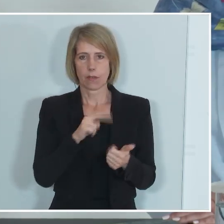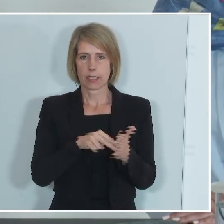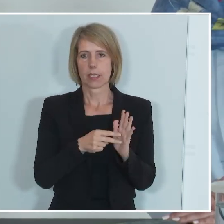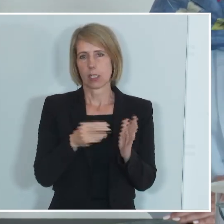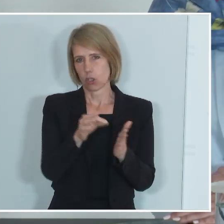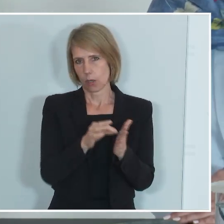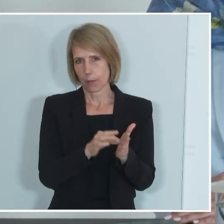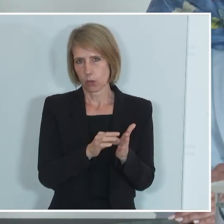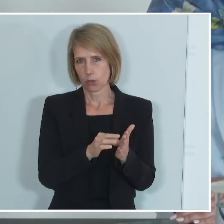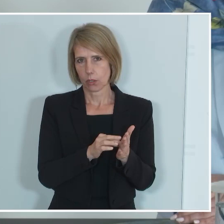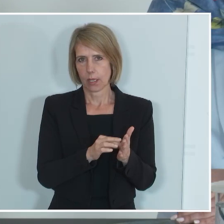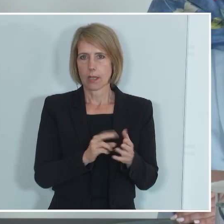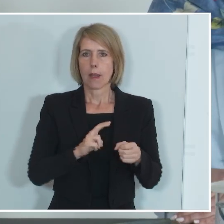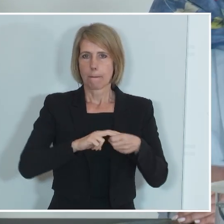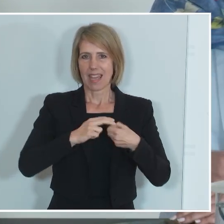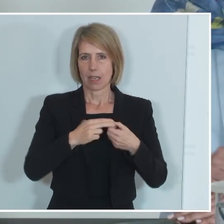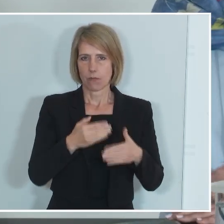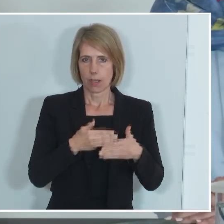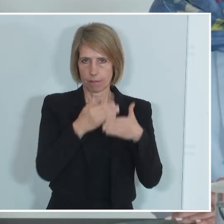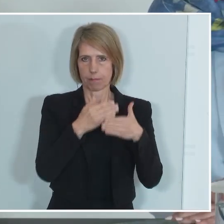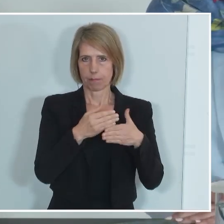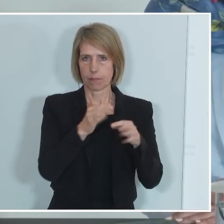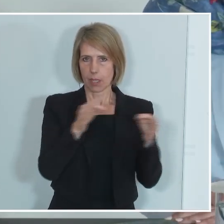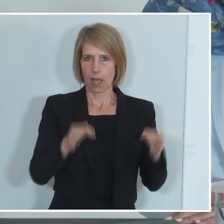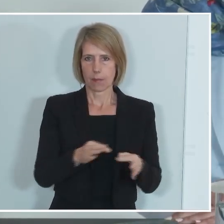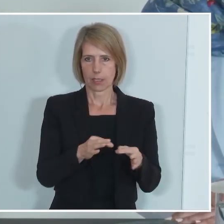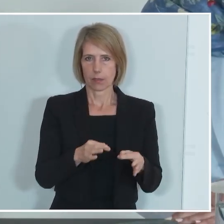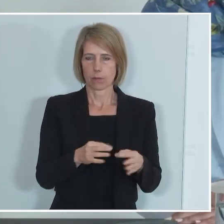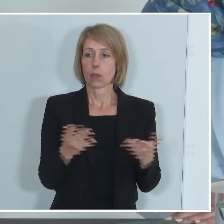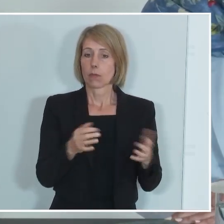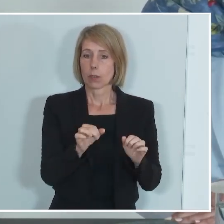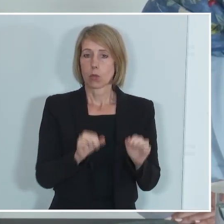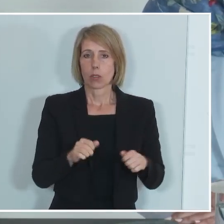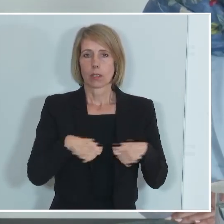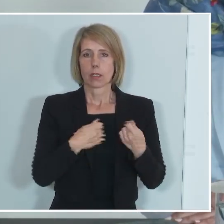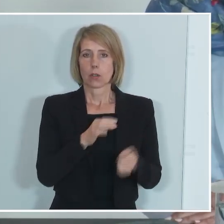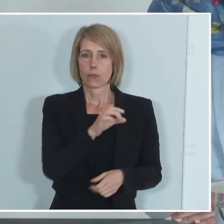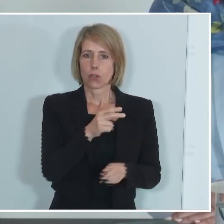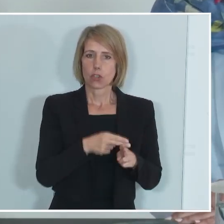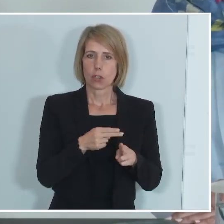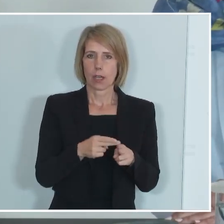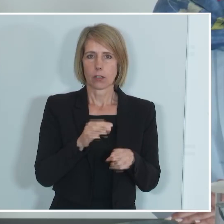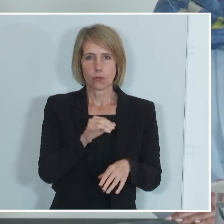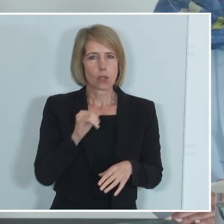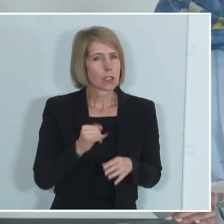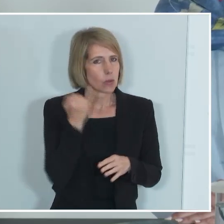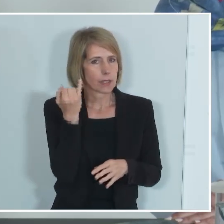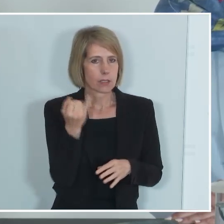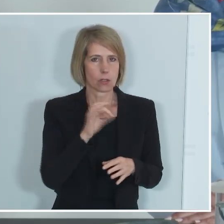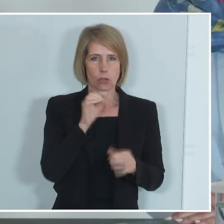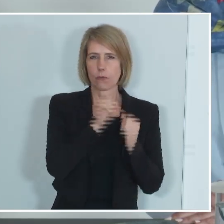Es geht um den sogenannten Beihilferahmen. Da geht es also darum, welche Möglichkeiten haben Staaten, um Innovation, um Forschung,